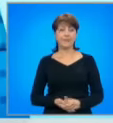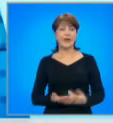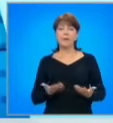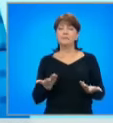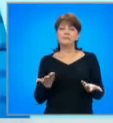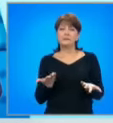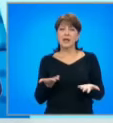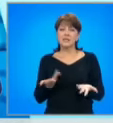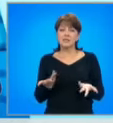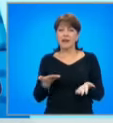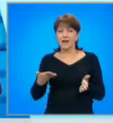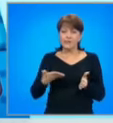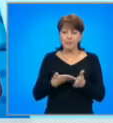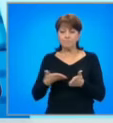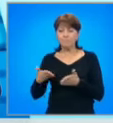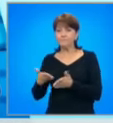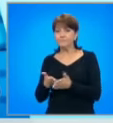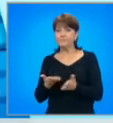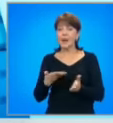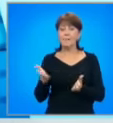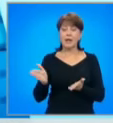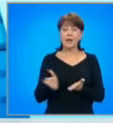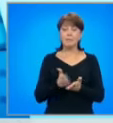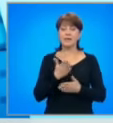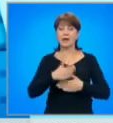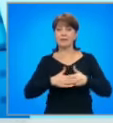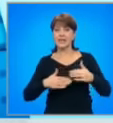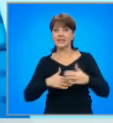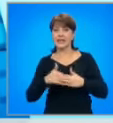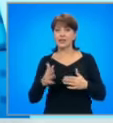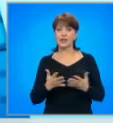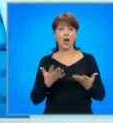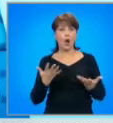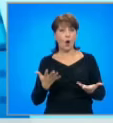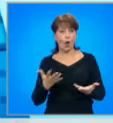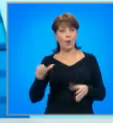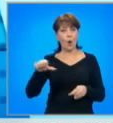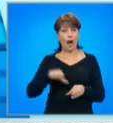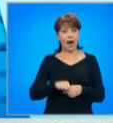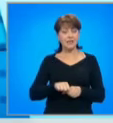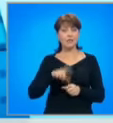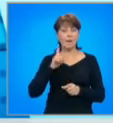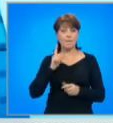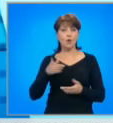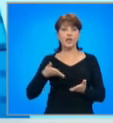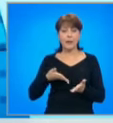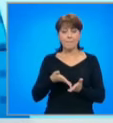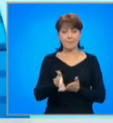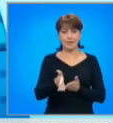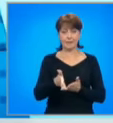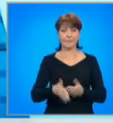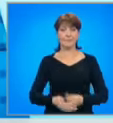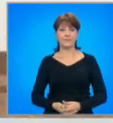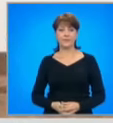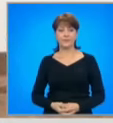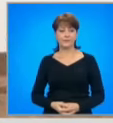Всъщност, през какви перипетии премина изграждането на интерконектора и другия важен въпрос – колко газ държавата може да пренесе през него? Вижте следващия репортаж.